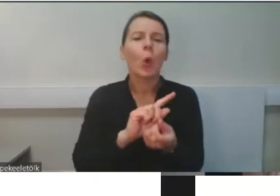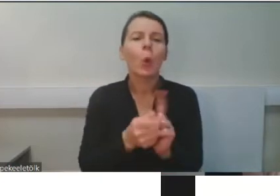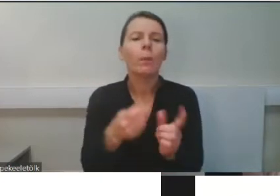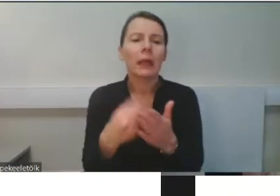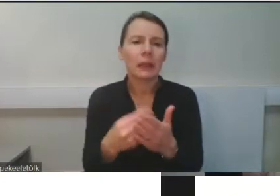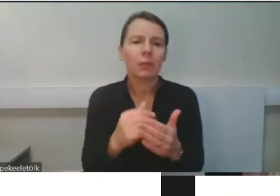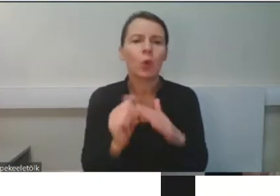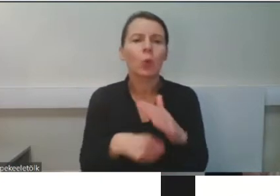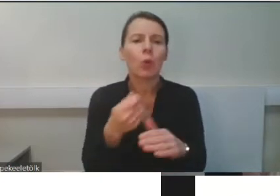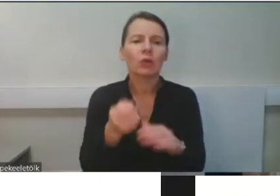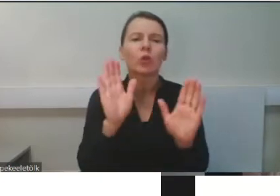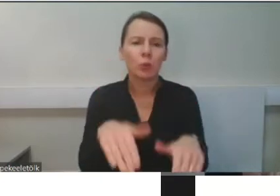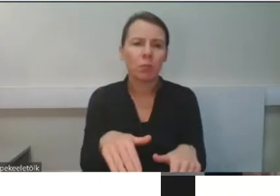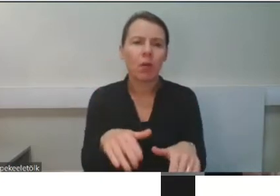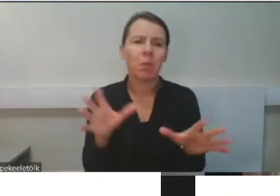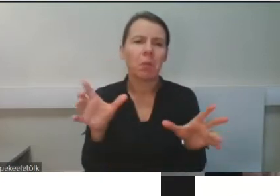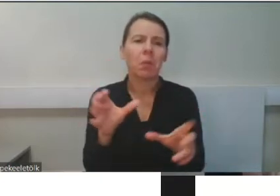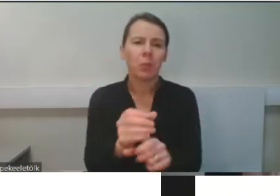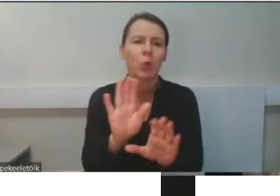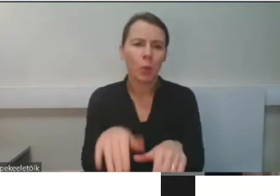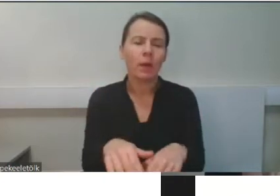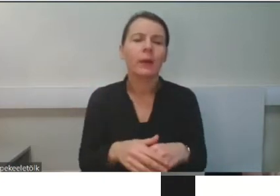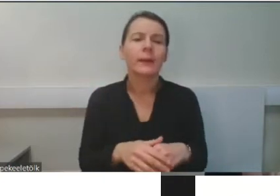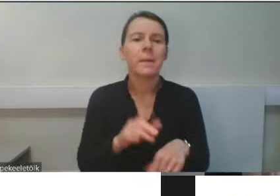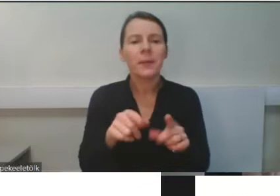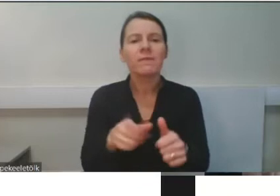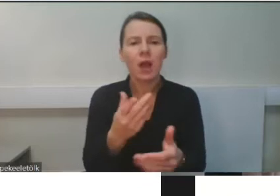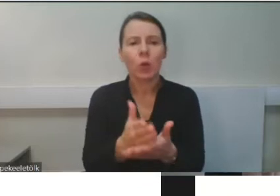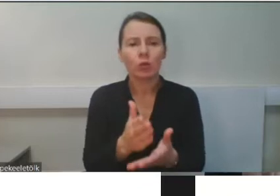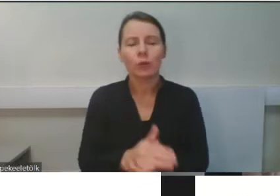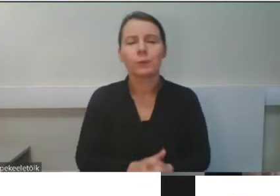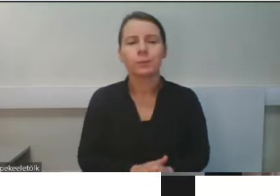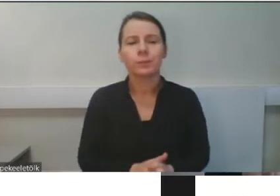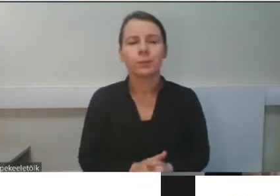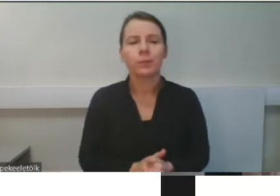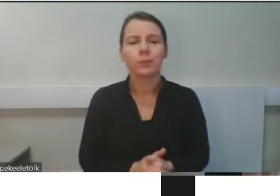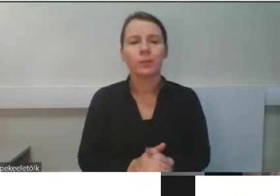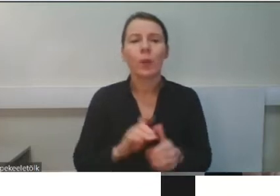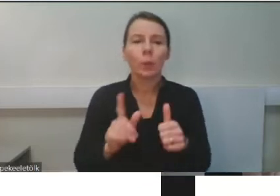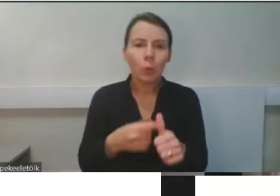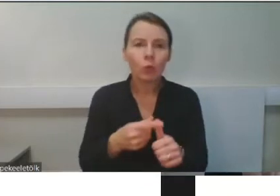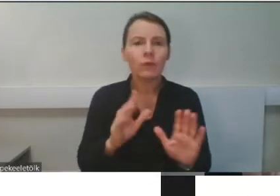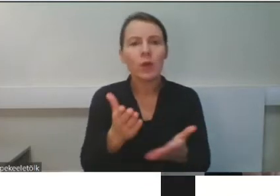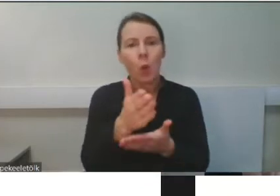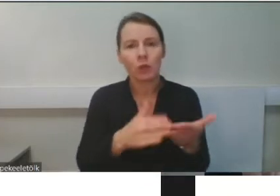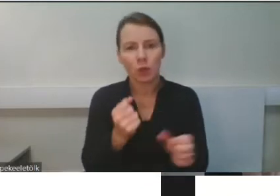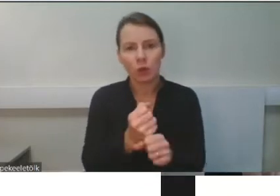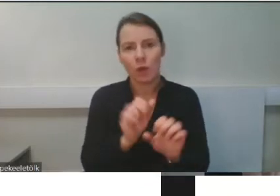tööturul, et siis siin on kolm erinevat tabelit praegusel